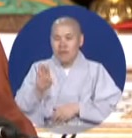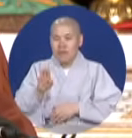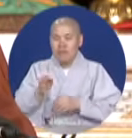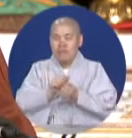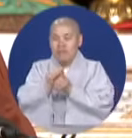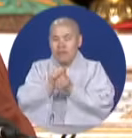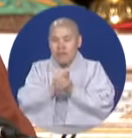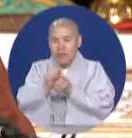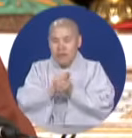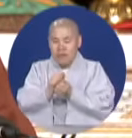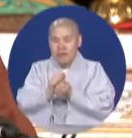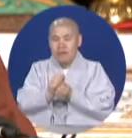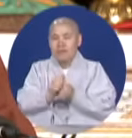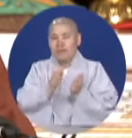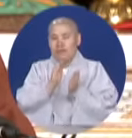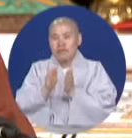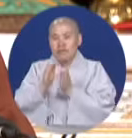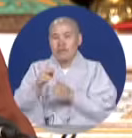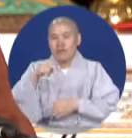도업이라고 합니다.